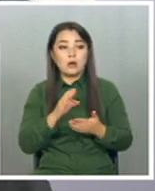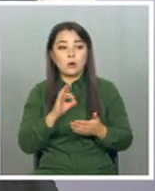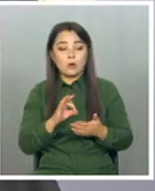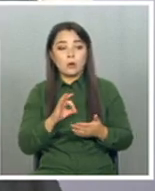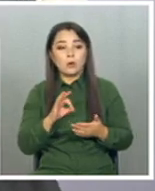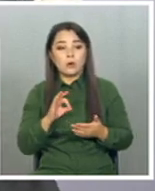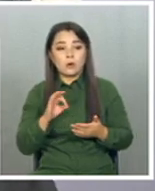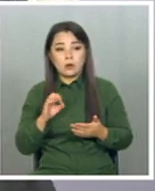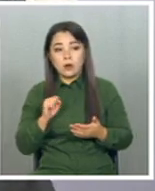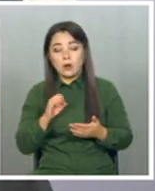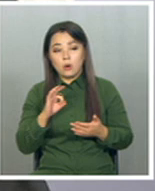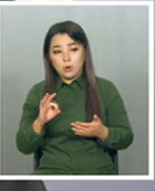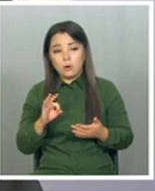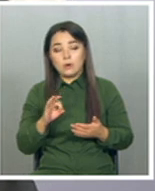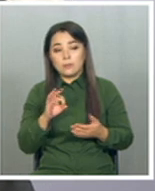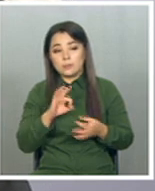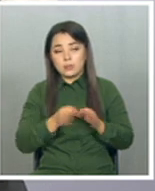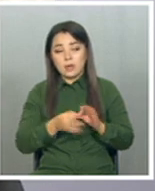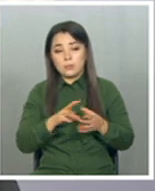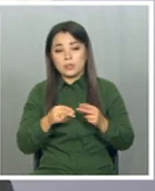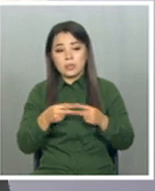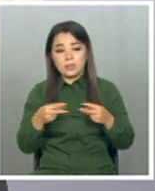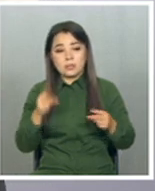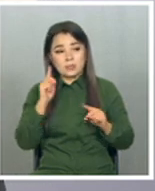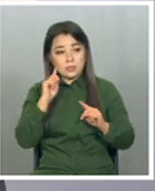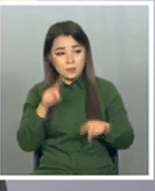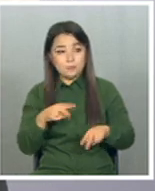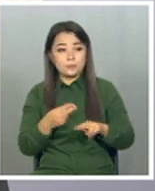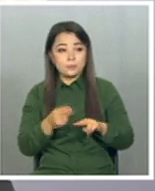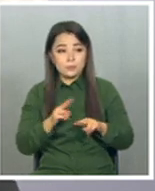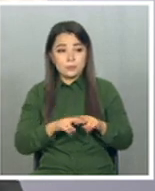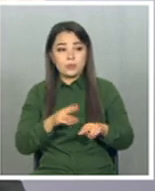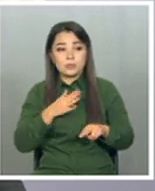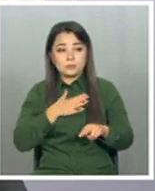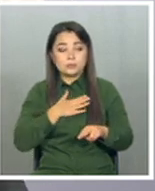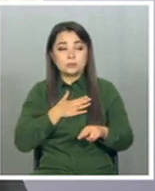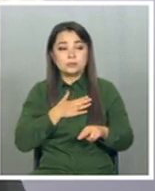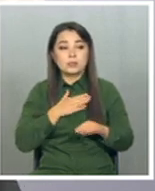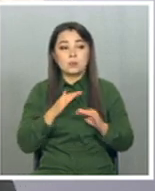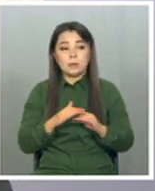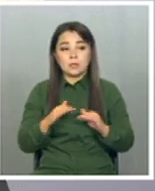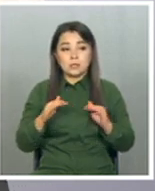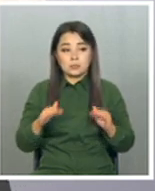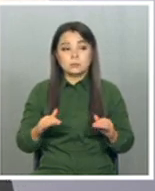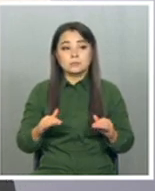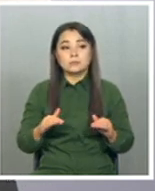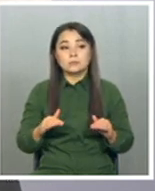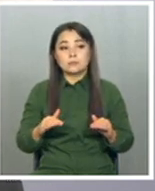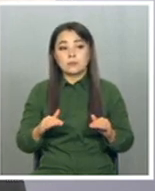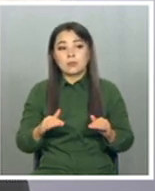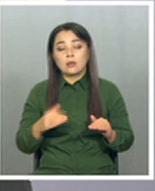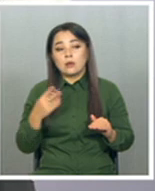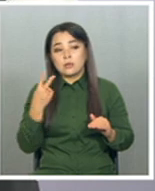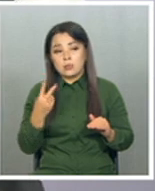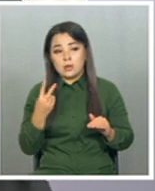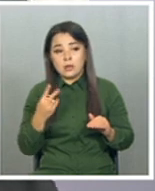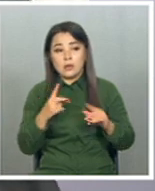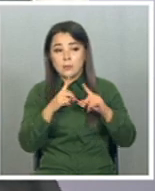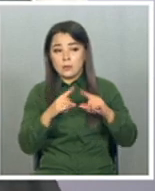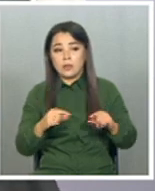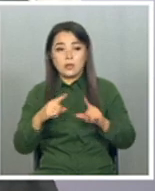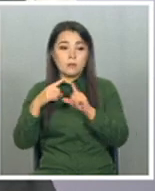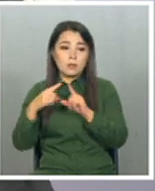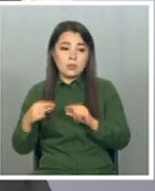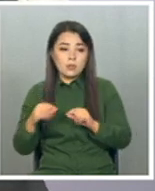OB-ның тең екенін білеміз. Солай ғой. Ал енді, балалар, біз мынау 2 периметр бізде